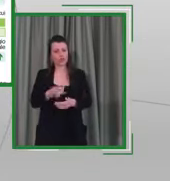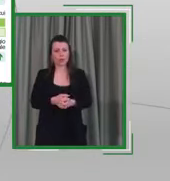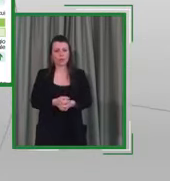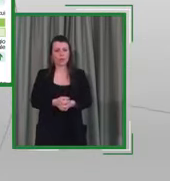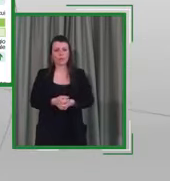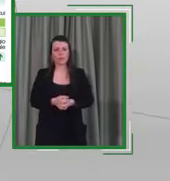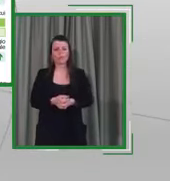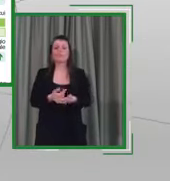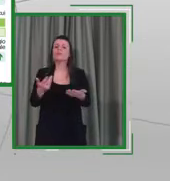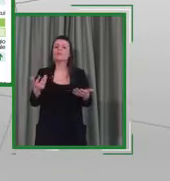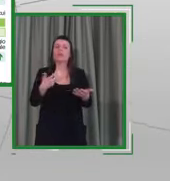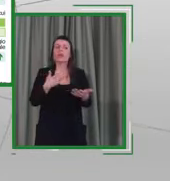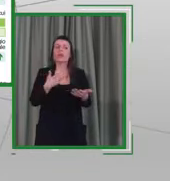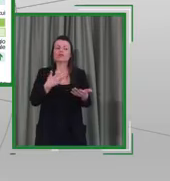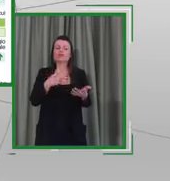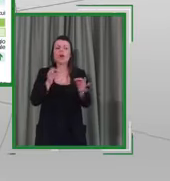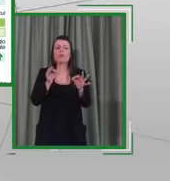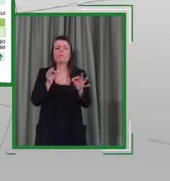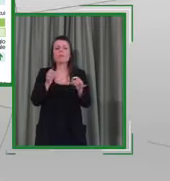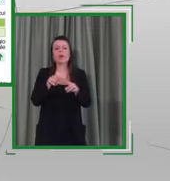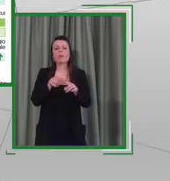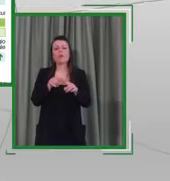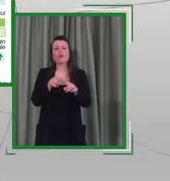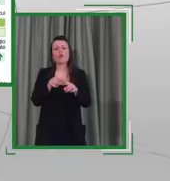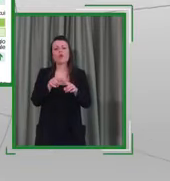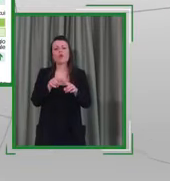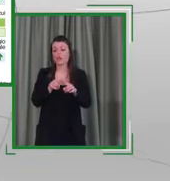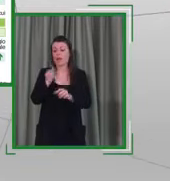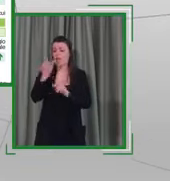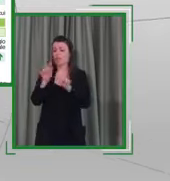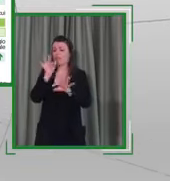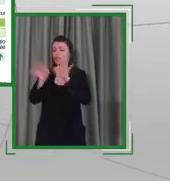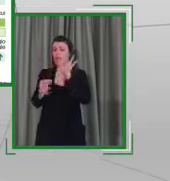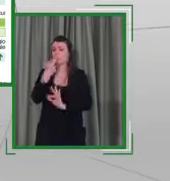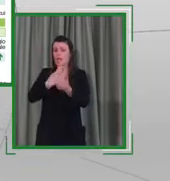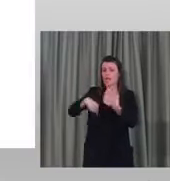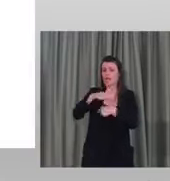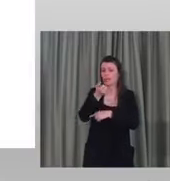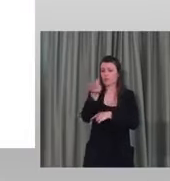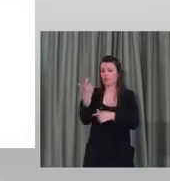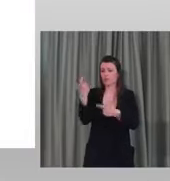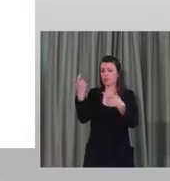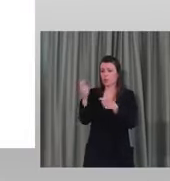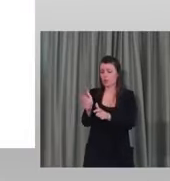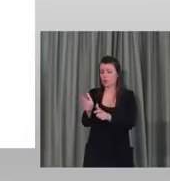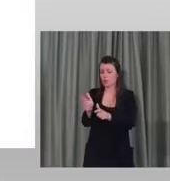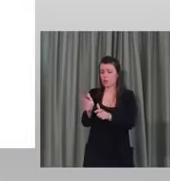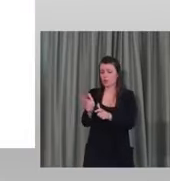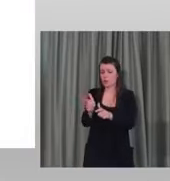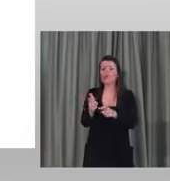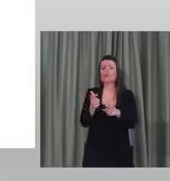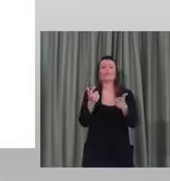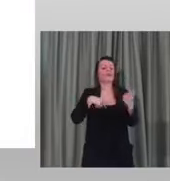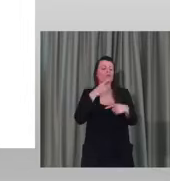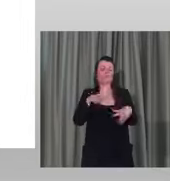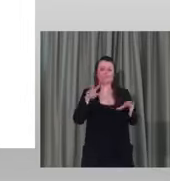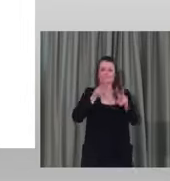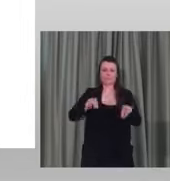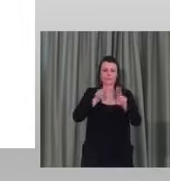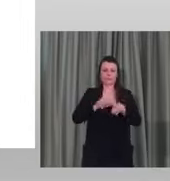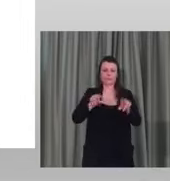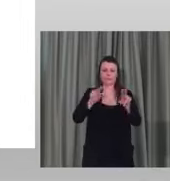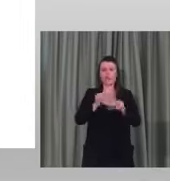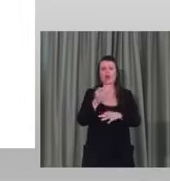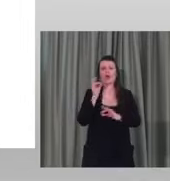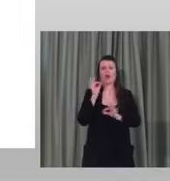intensive come ci ripetiamo sempre il dato che scenderà in maniera significativa per ultimo è il dato dei decessi anche se